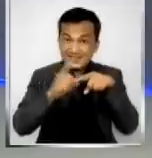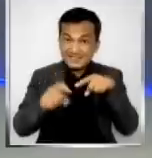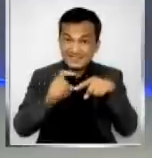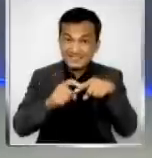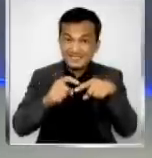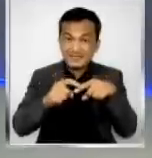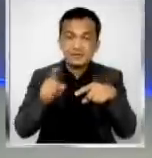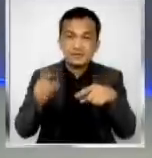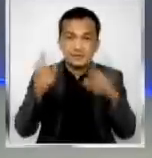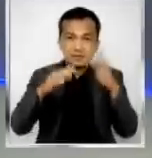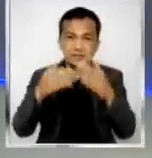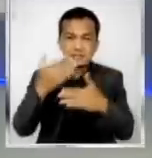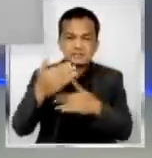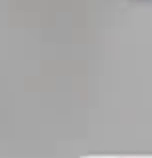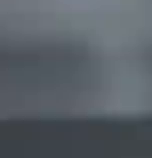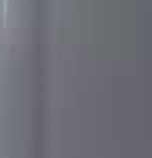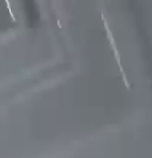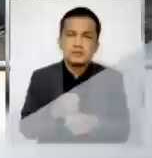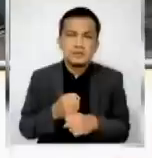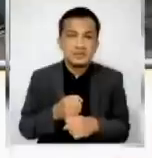ganyan. Nakatutok si Maki Pulido.